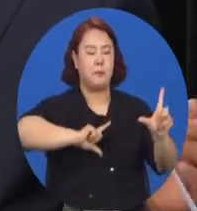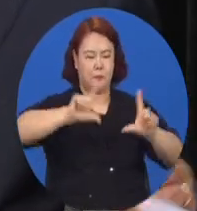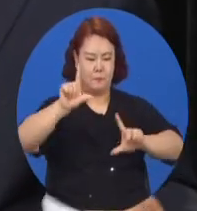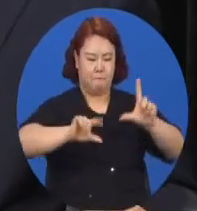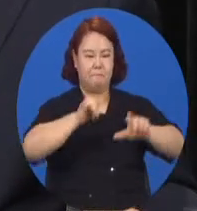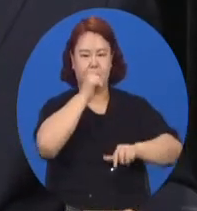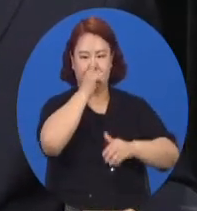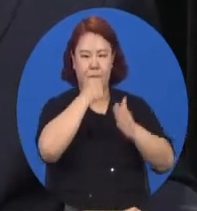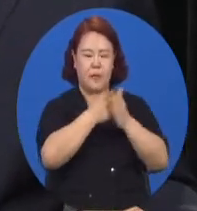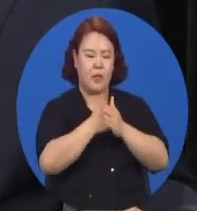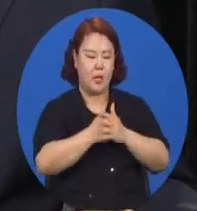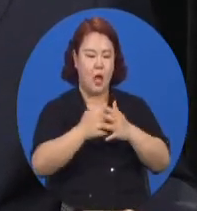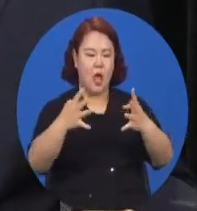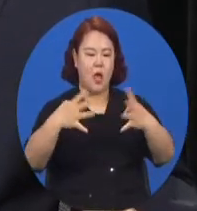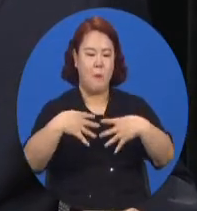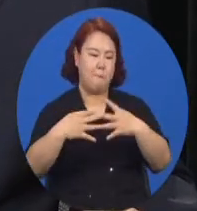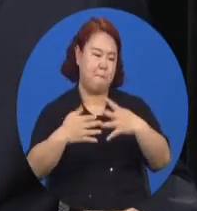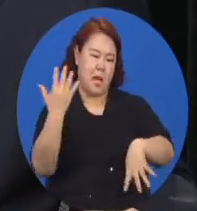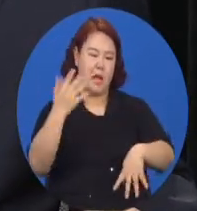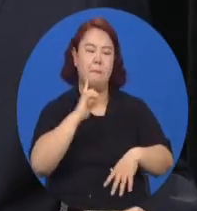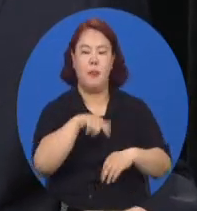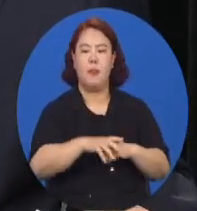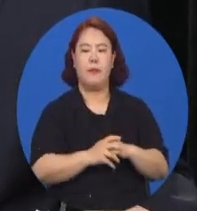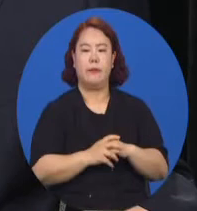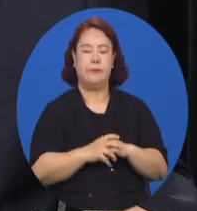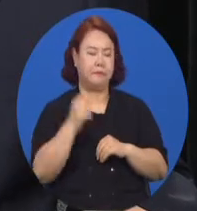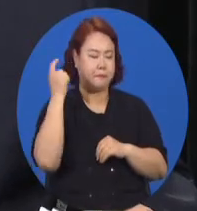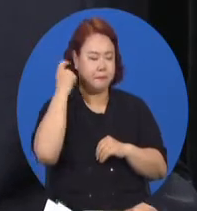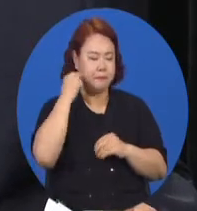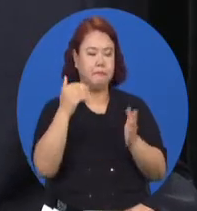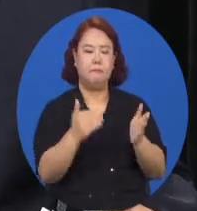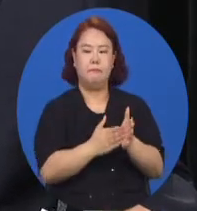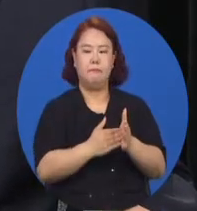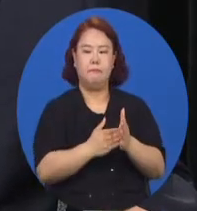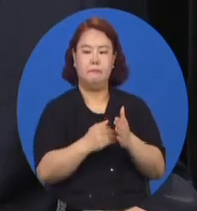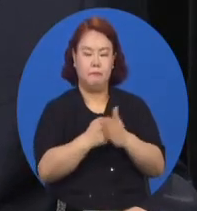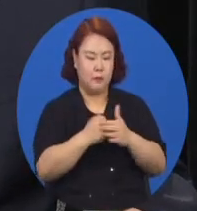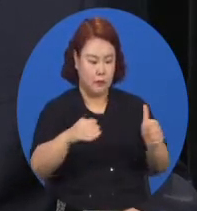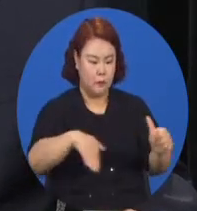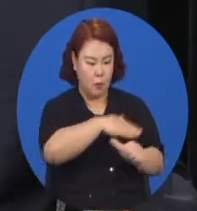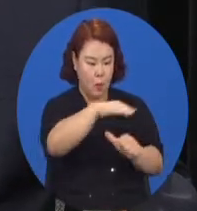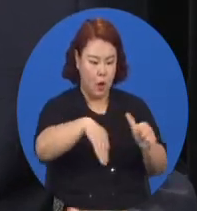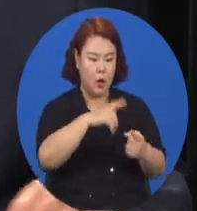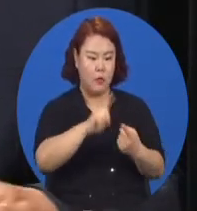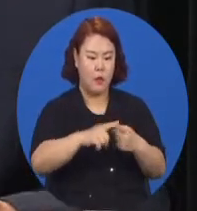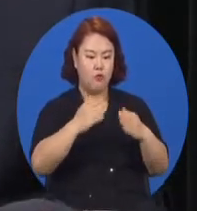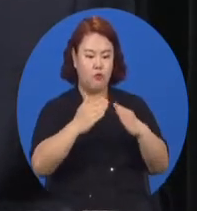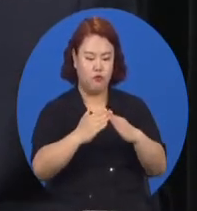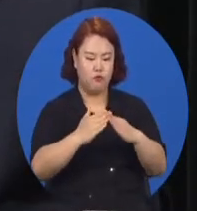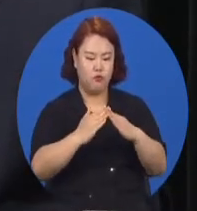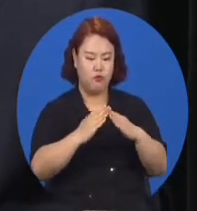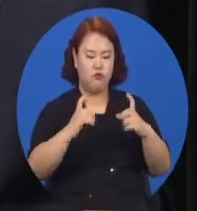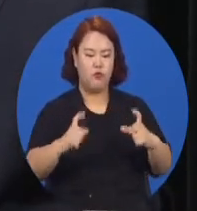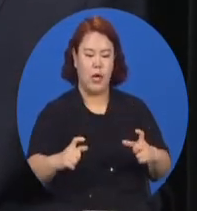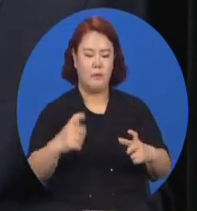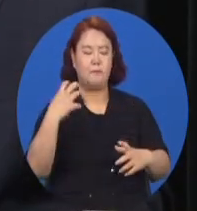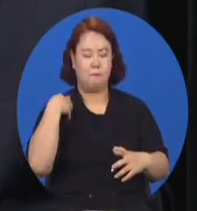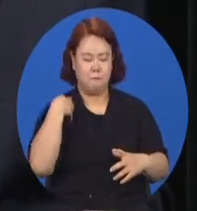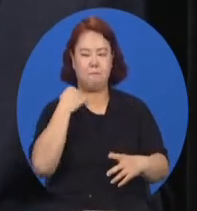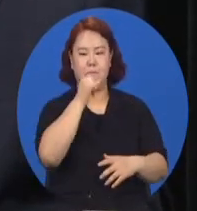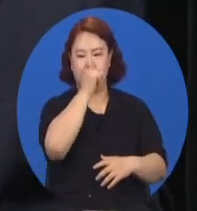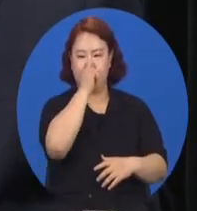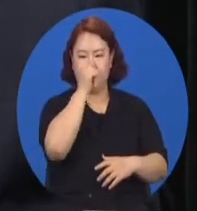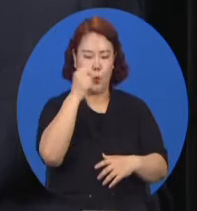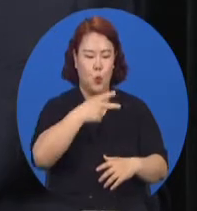인해서 협상 자체가 되지 않아서 무산됐다고 들었습니다. 그래서 이 부분에 대해서는 우리 군의 책임도 없다고 할 수 없고요.